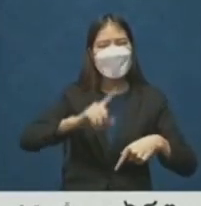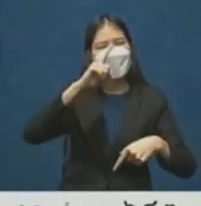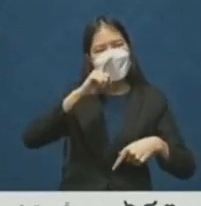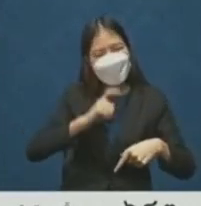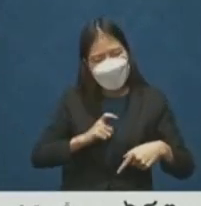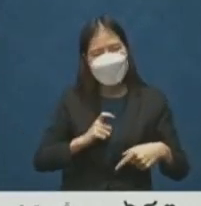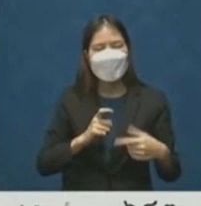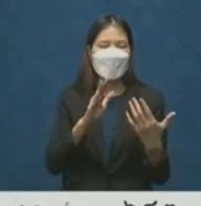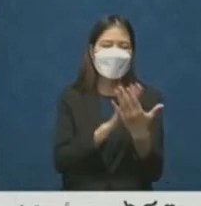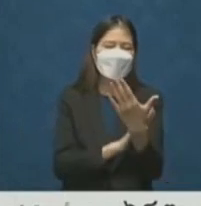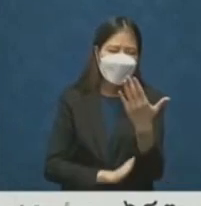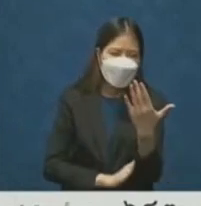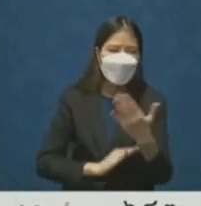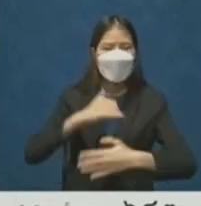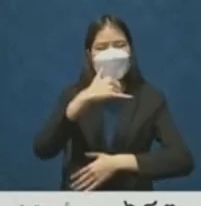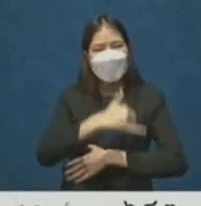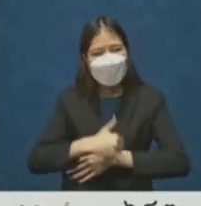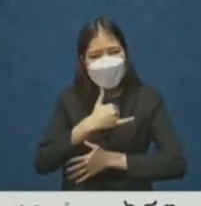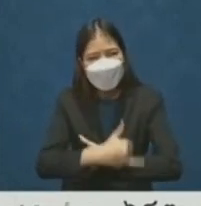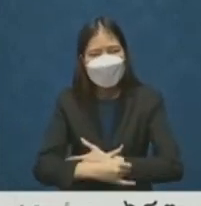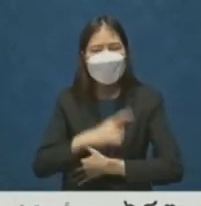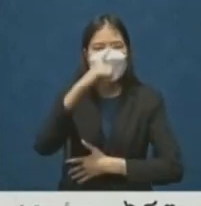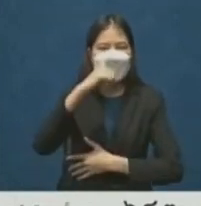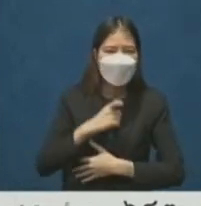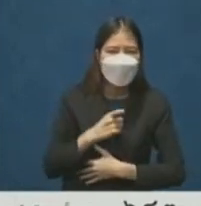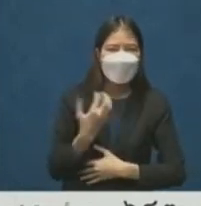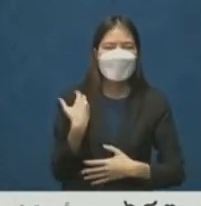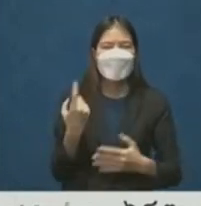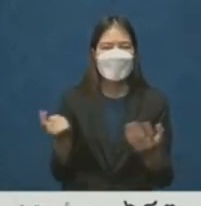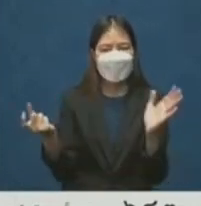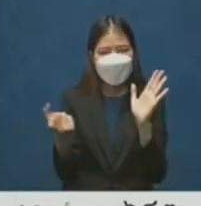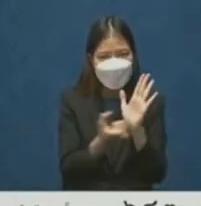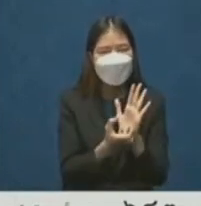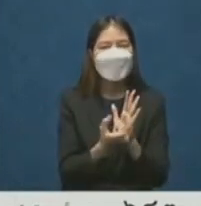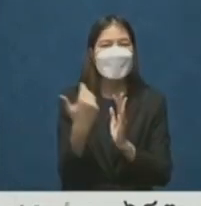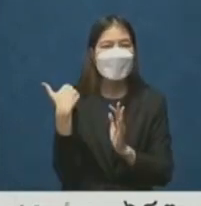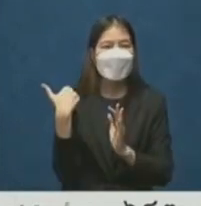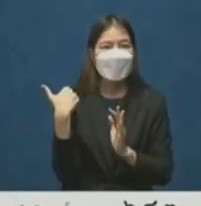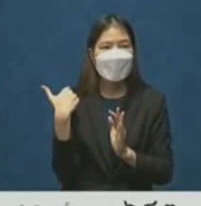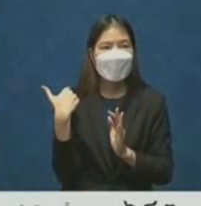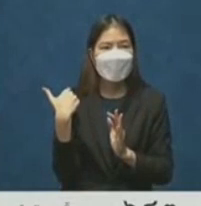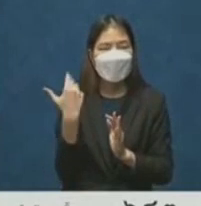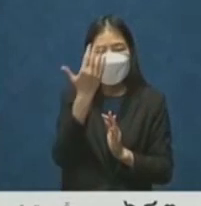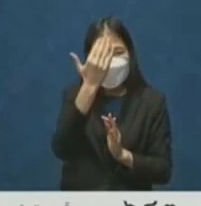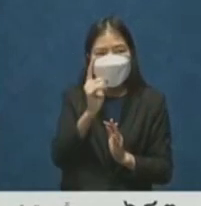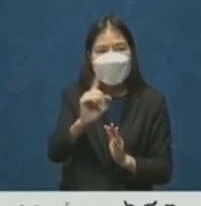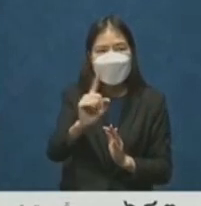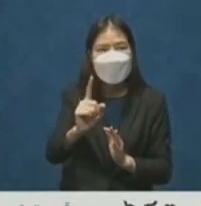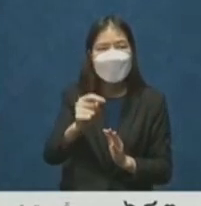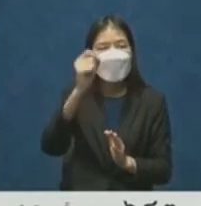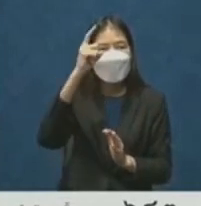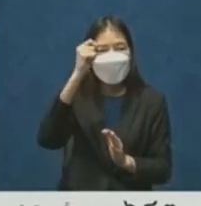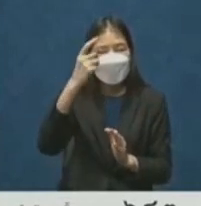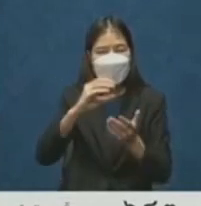ของความเป็นชาติเรื่องของความเป็นประเทศความเป็นประเทศไทยของเราเนี่ยลงไปด้วยใช่หรือไม่เ